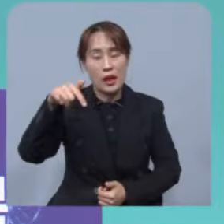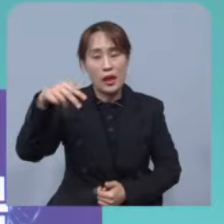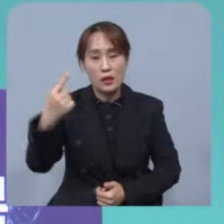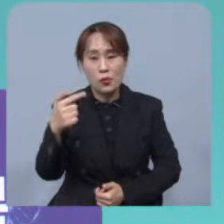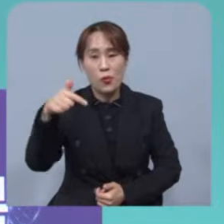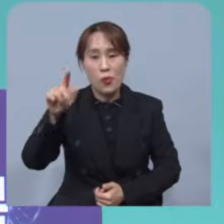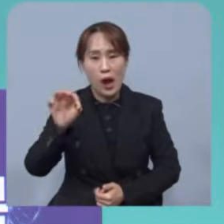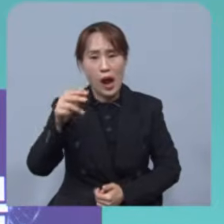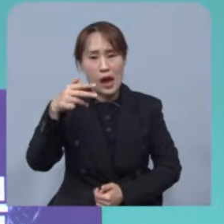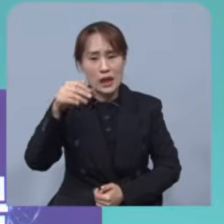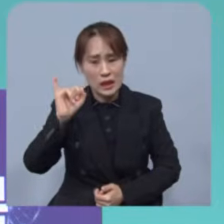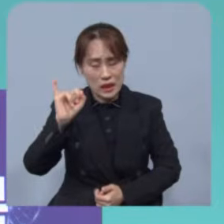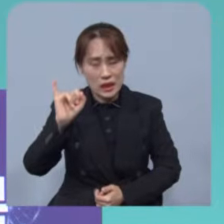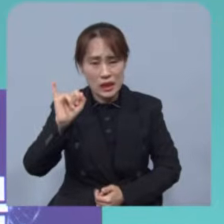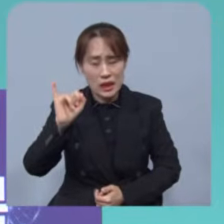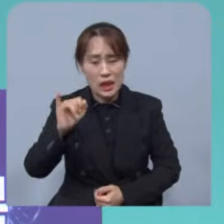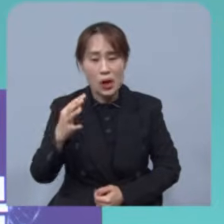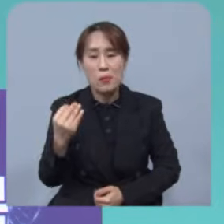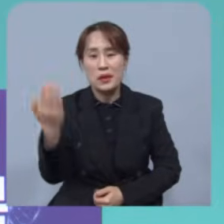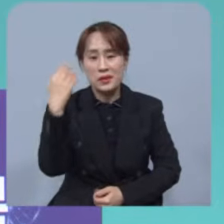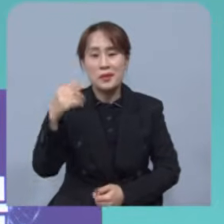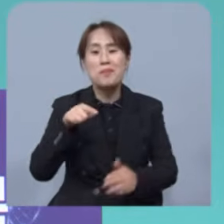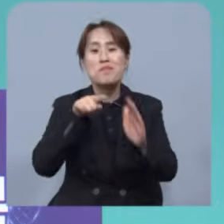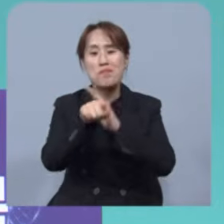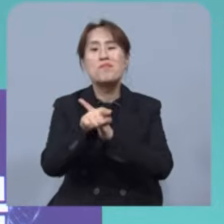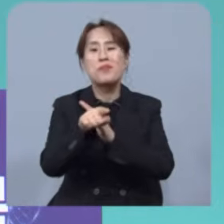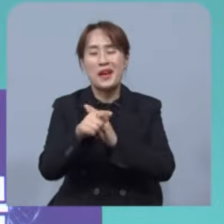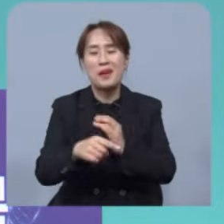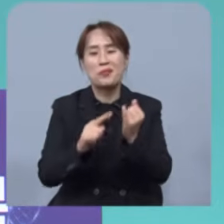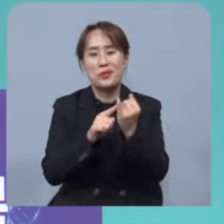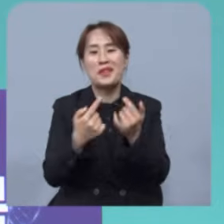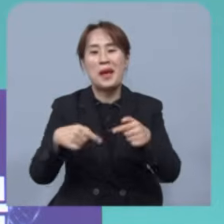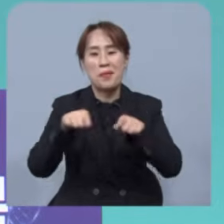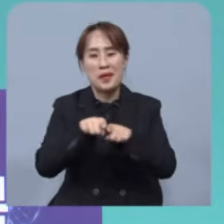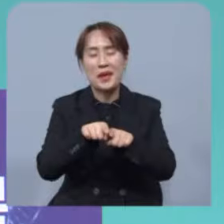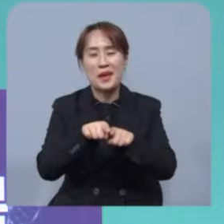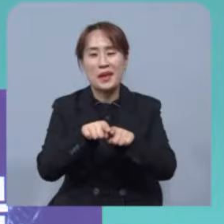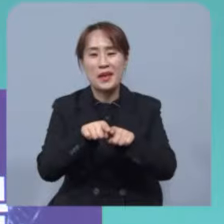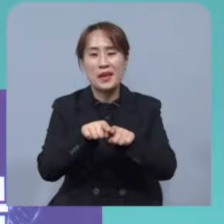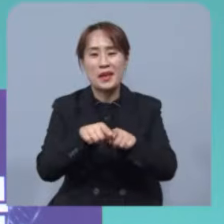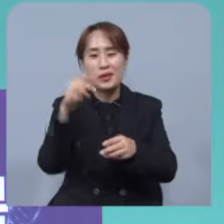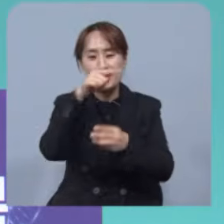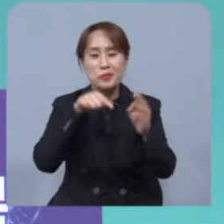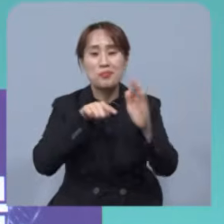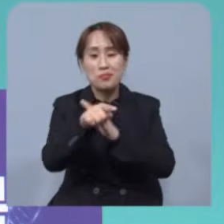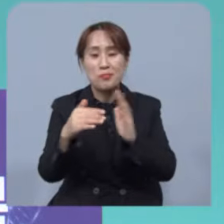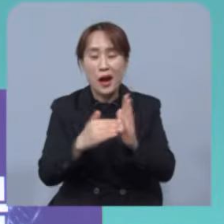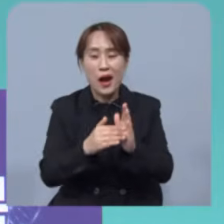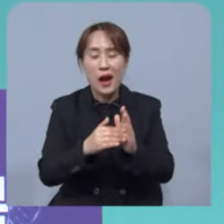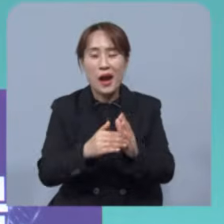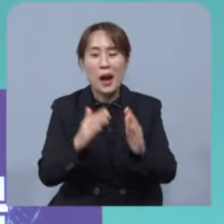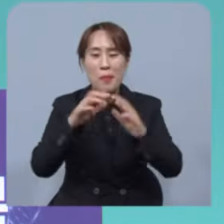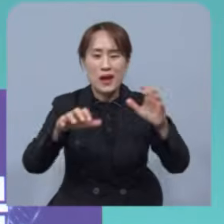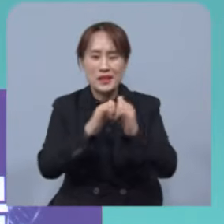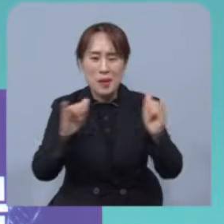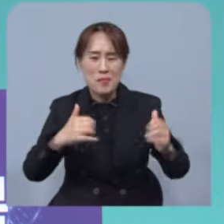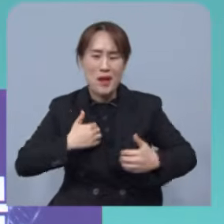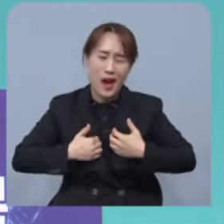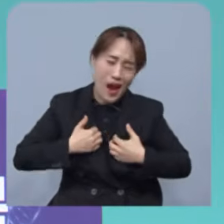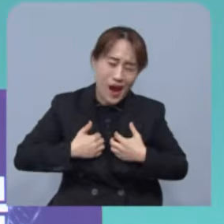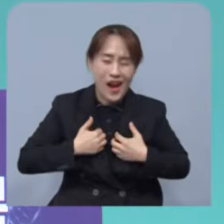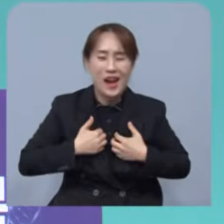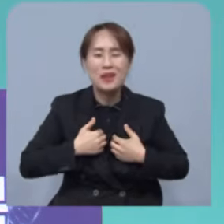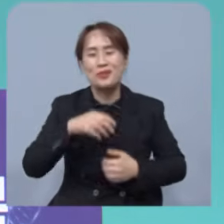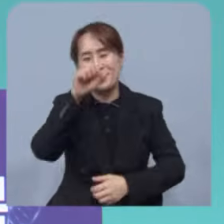대소강리라고 얼마 전에 갔다 왔어요. 사실 제 아내하고 둘이서 갔다 왔는데 동네 분들이 반가워하시더군요.